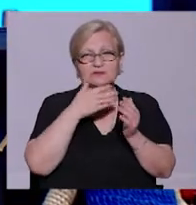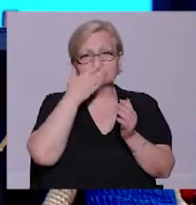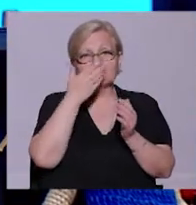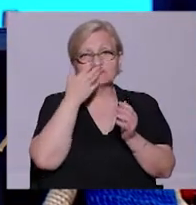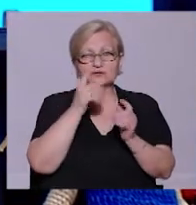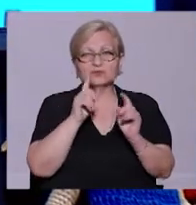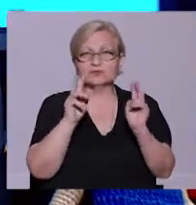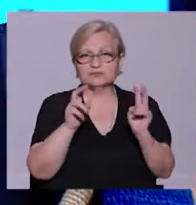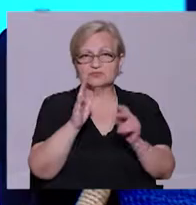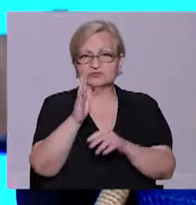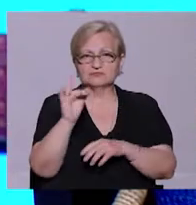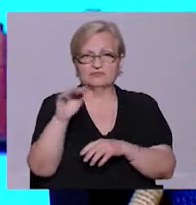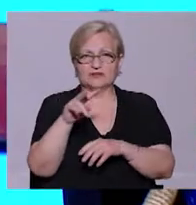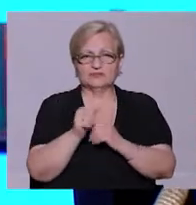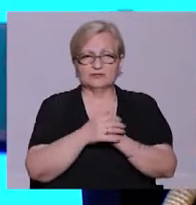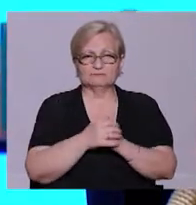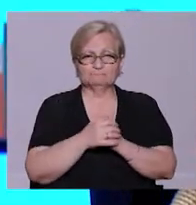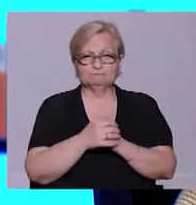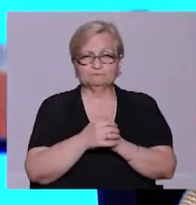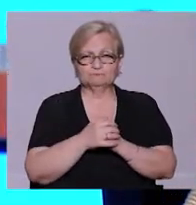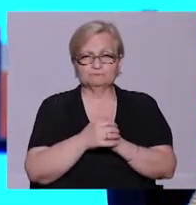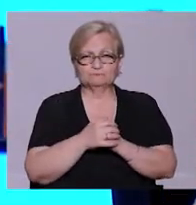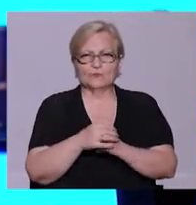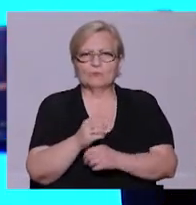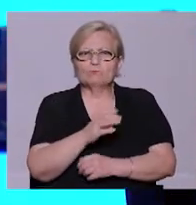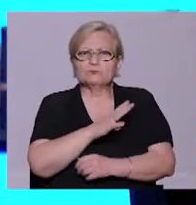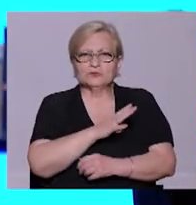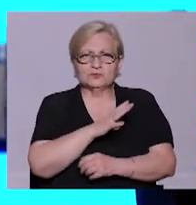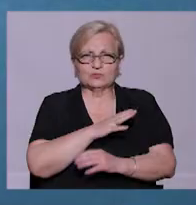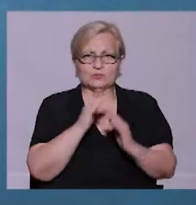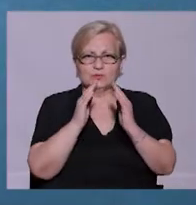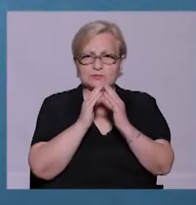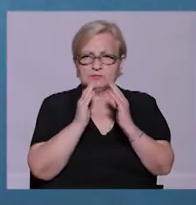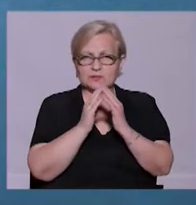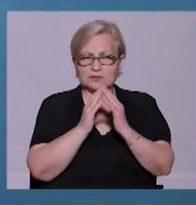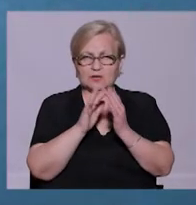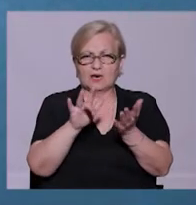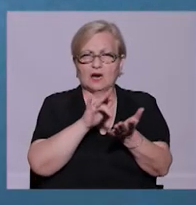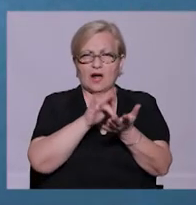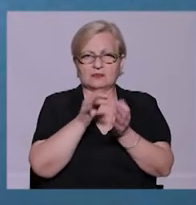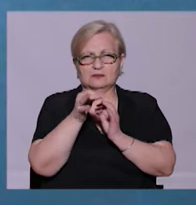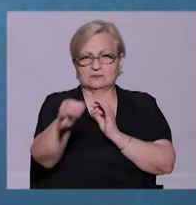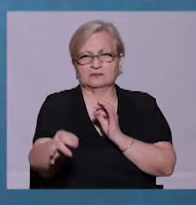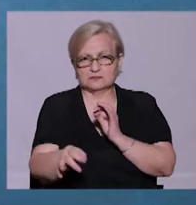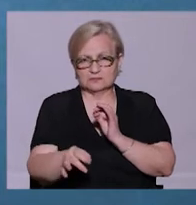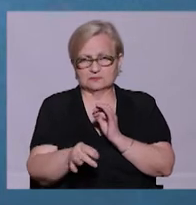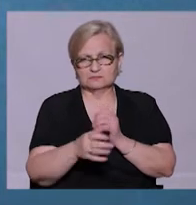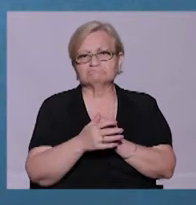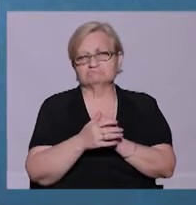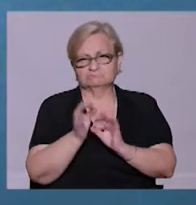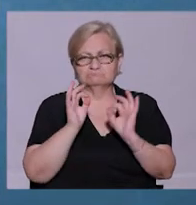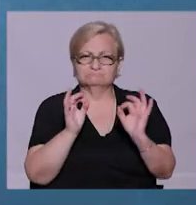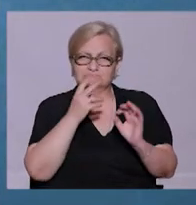რას ნიშნავს. ვილა, მდიდრული სახლი ქალაქგარეთ. მართლაც